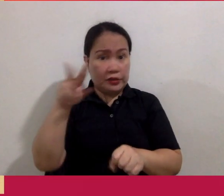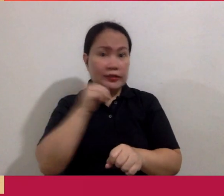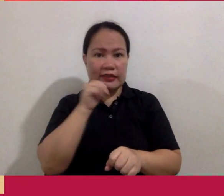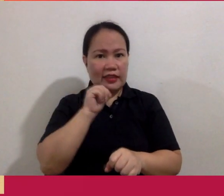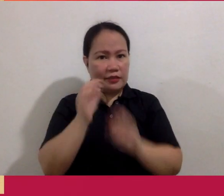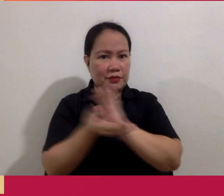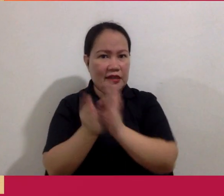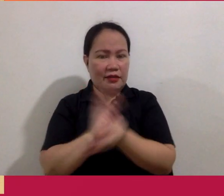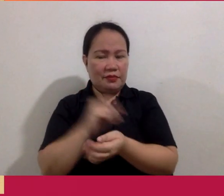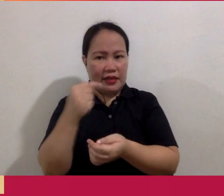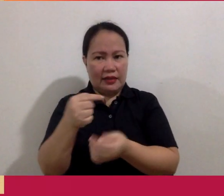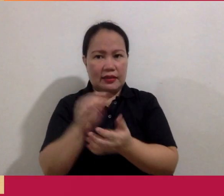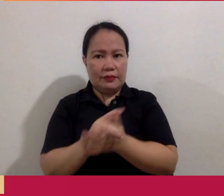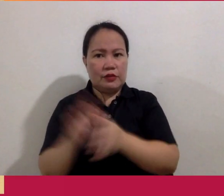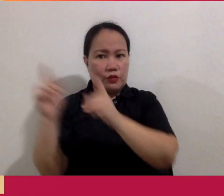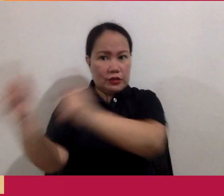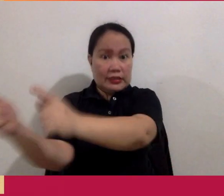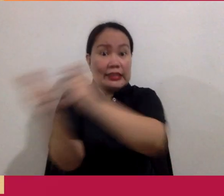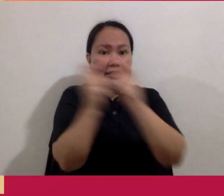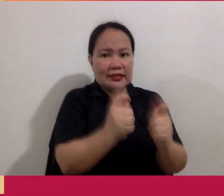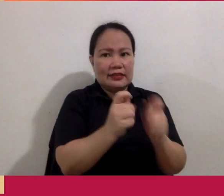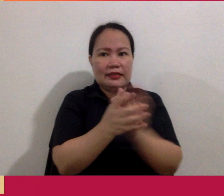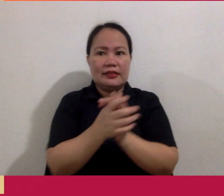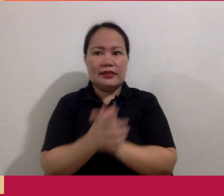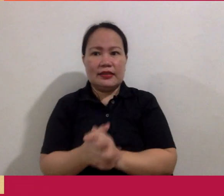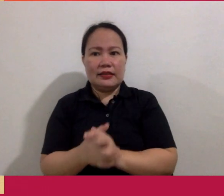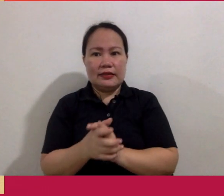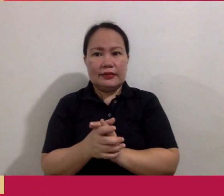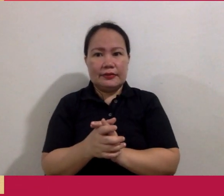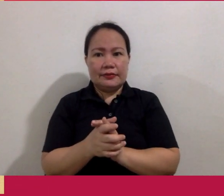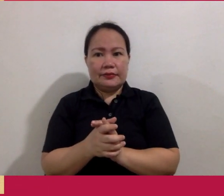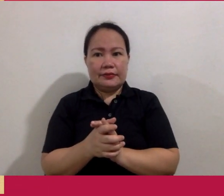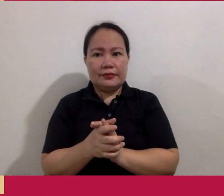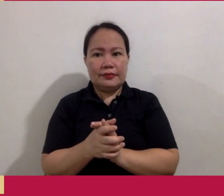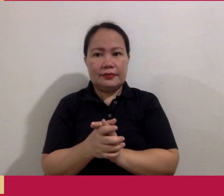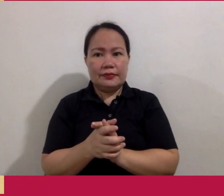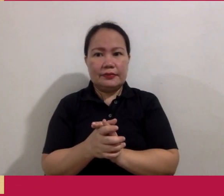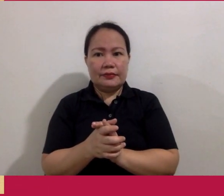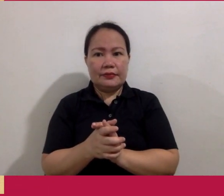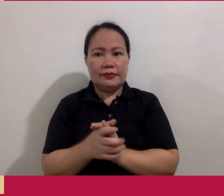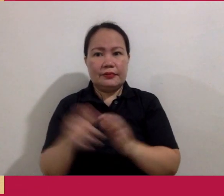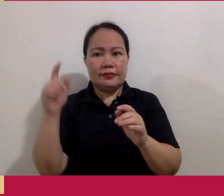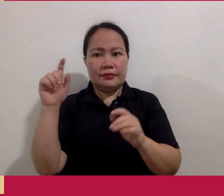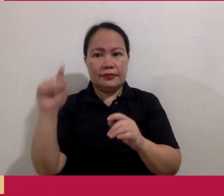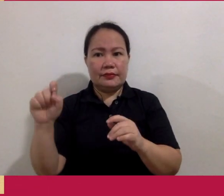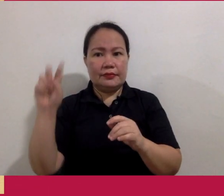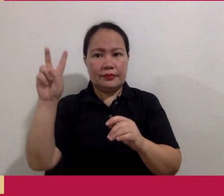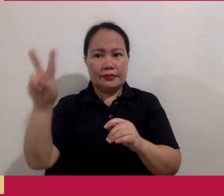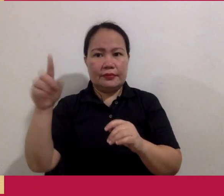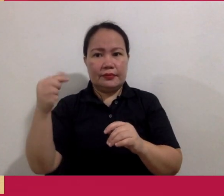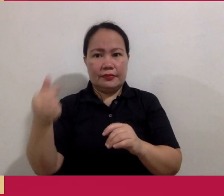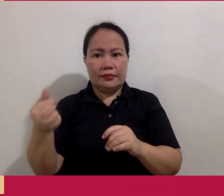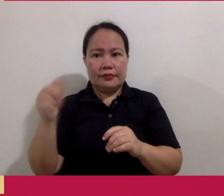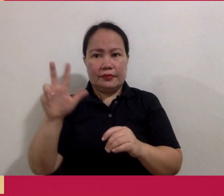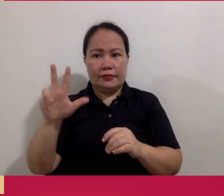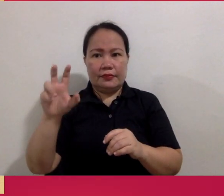squared natin. So, ayusin lang natin. So, x squared plus 3x, bakit 3x na lang yan?